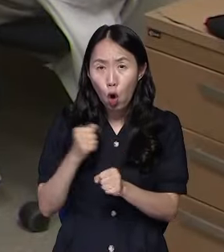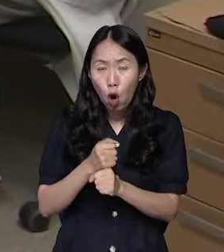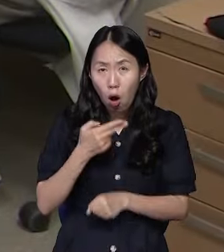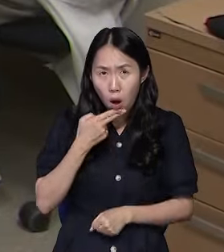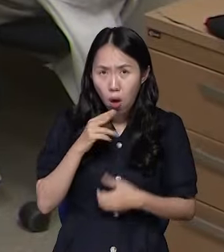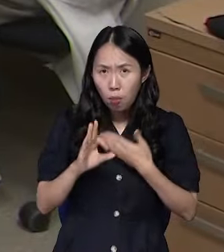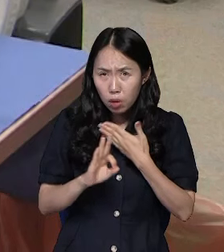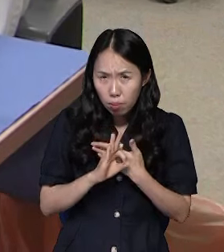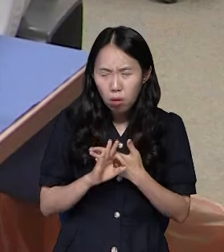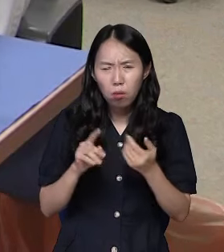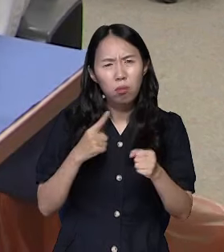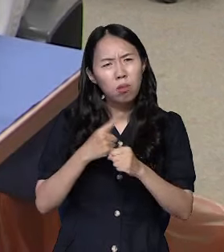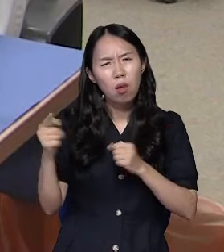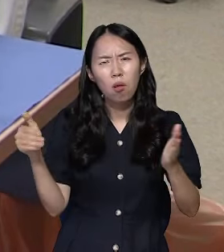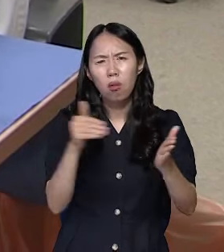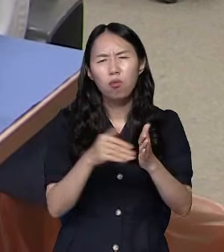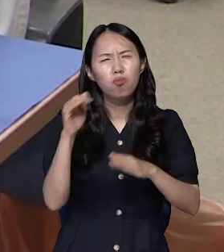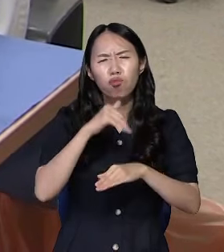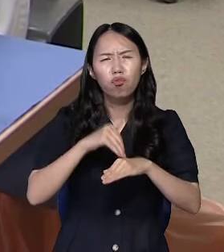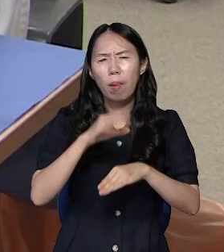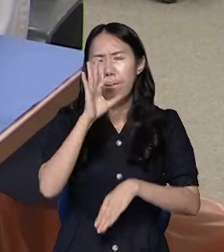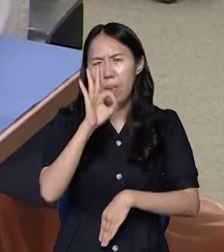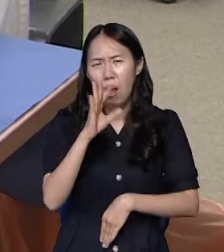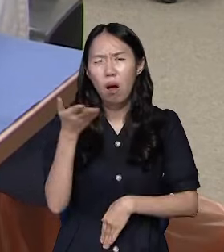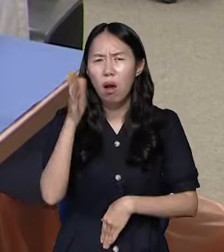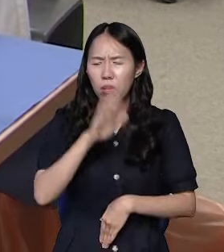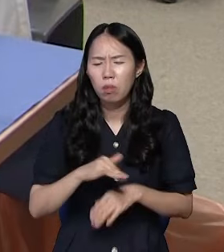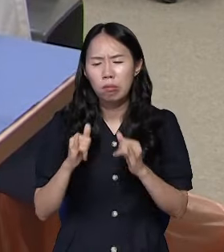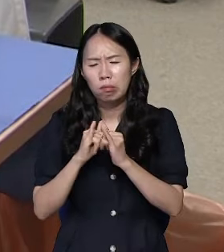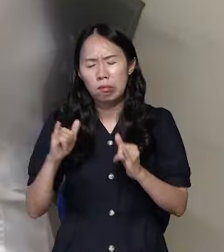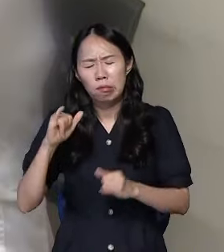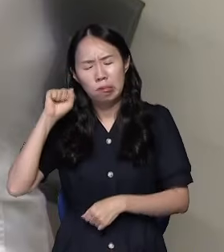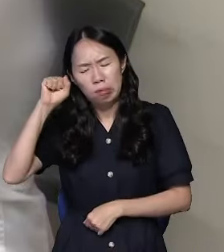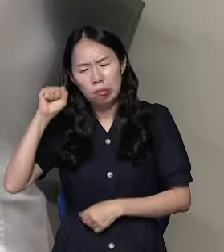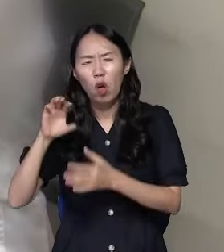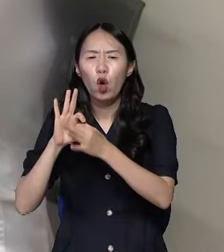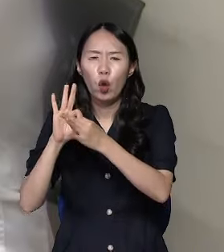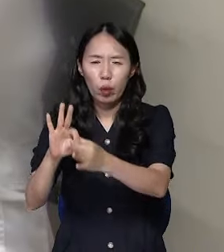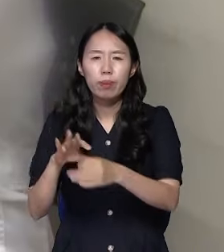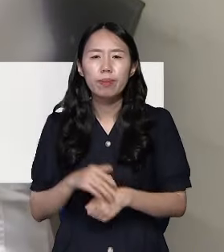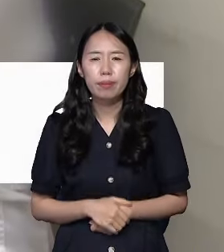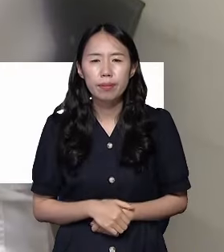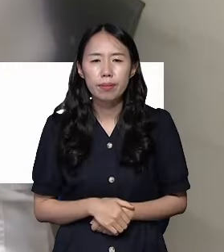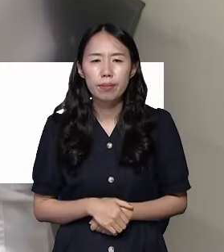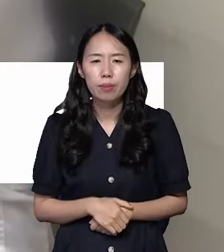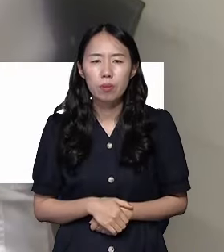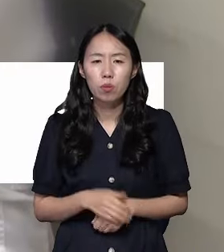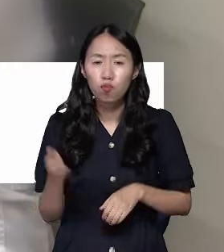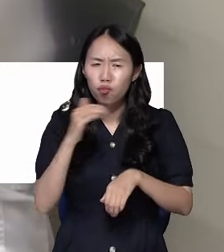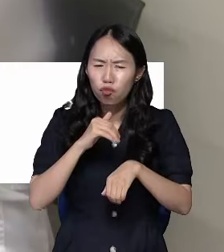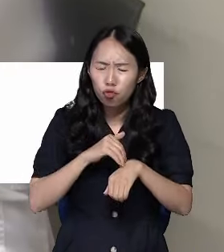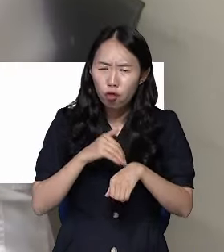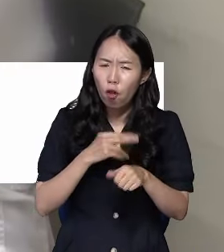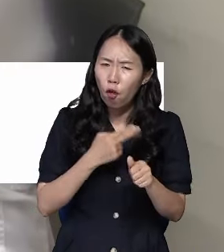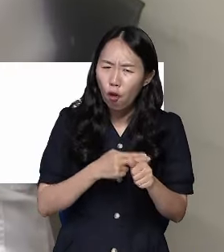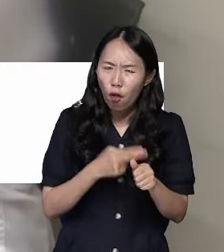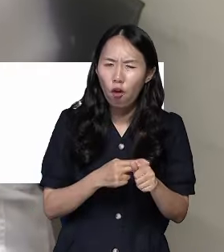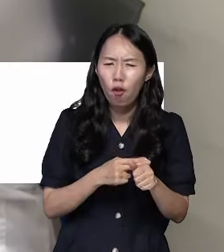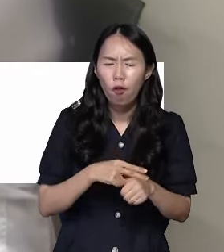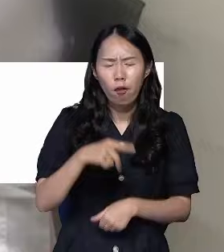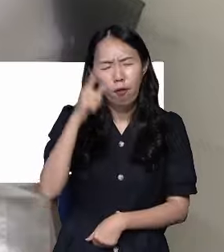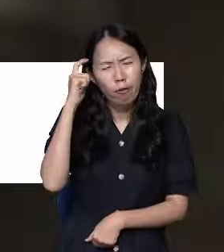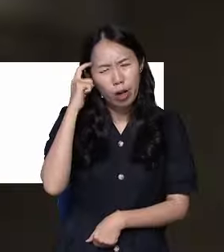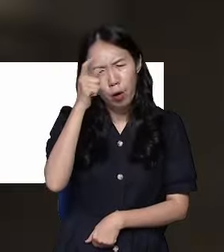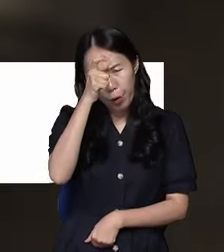9월까지 수련을 할 수 없지만 반발 기류는 여전합니다. 지부의 생각대로 일단 첫 단추가 안 깨질